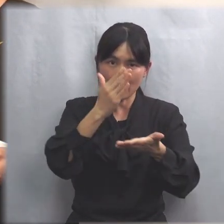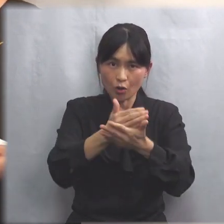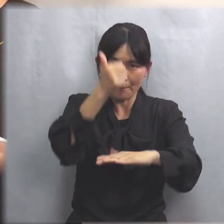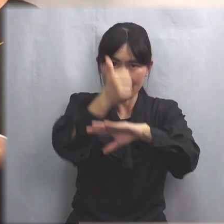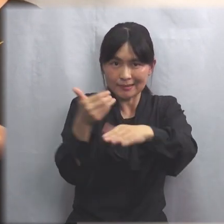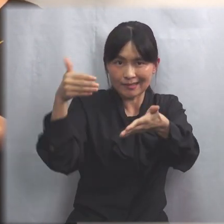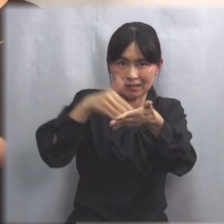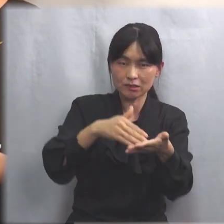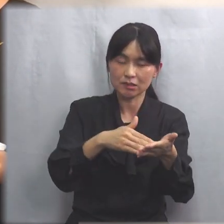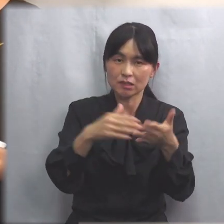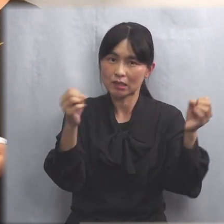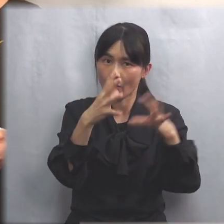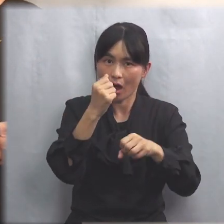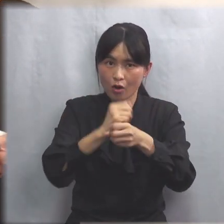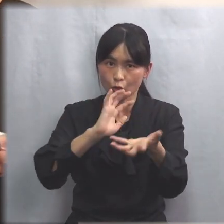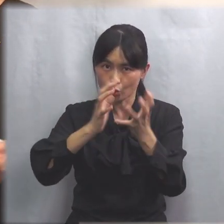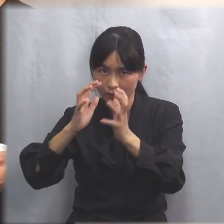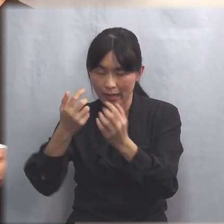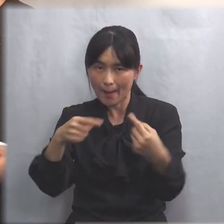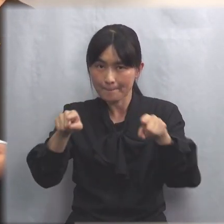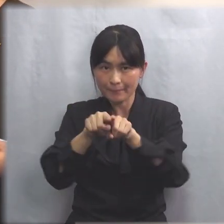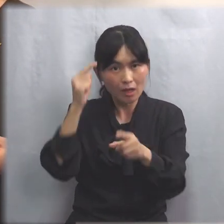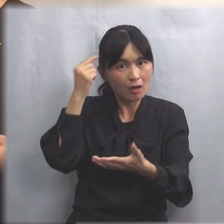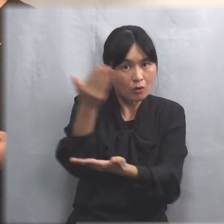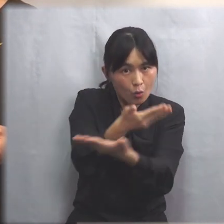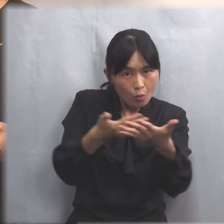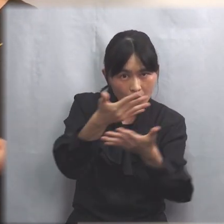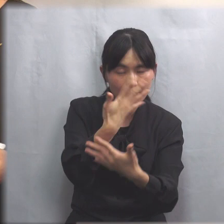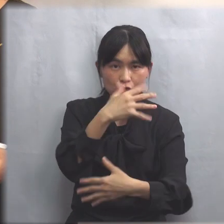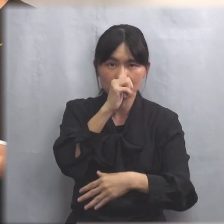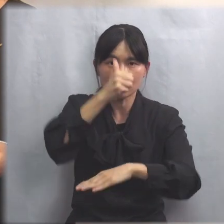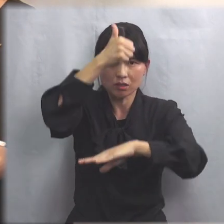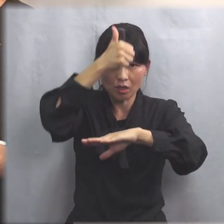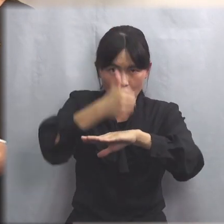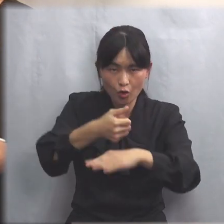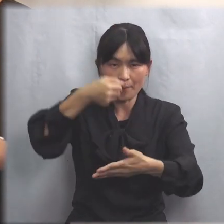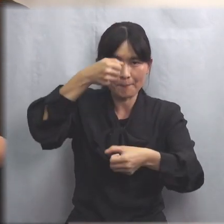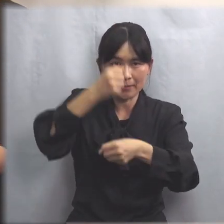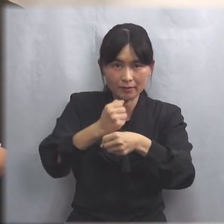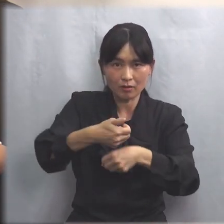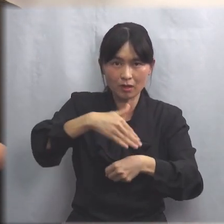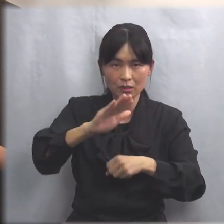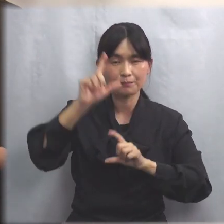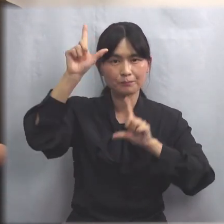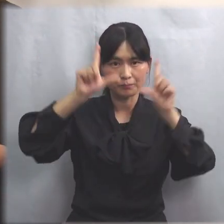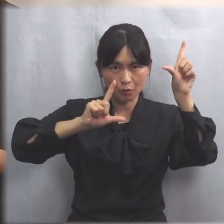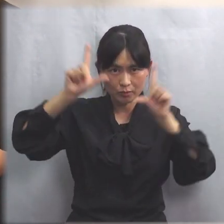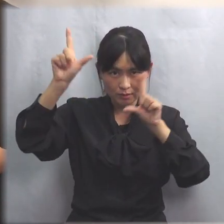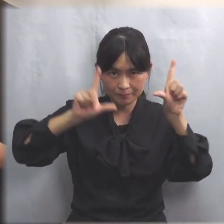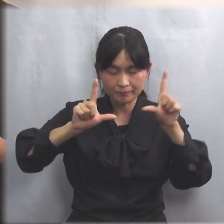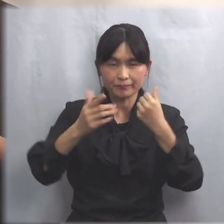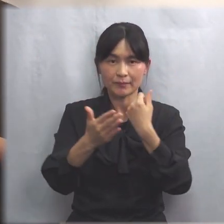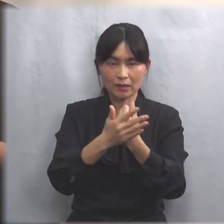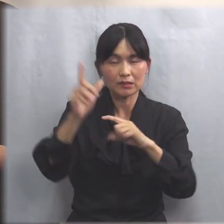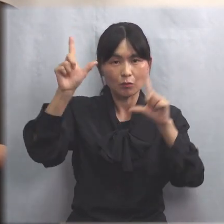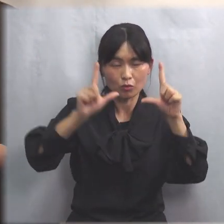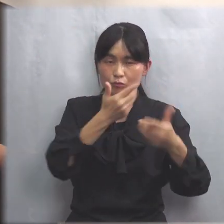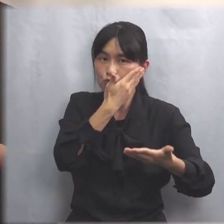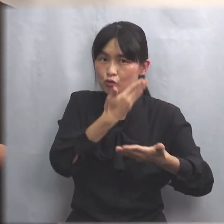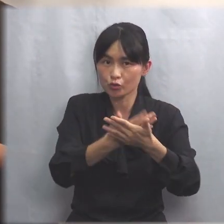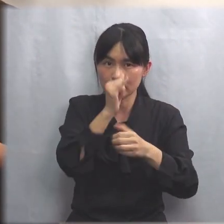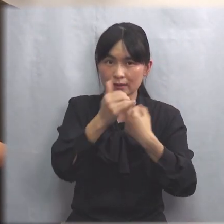끝까지 대화하고 토론해서 함께 공감할 수 있는 결론을 이끌어내는 태도라고 생각했습니다. 그런 태도에